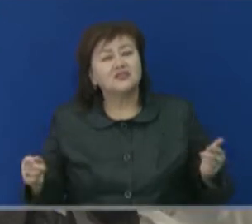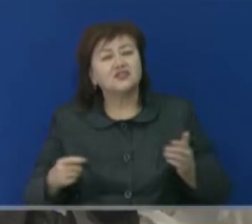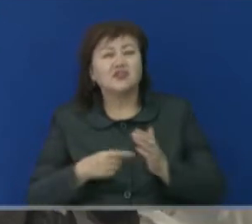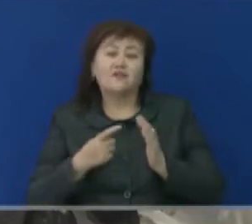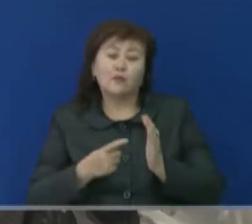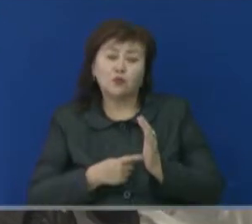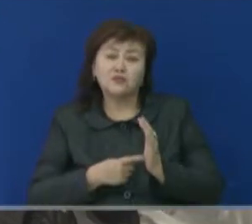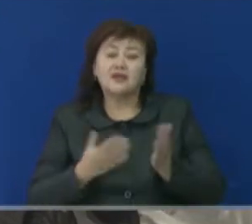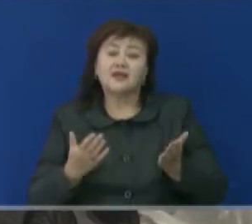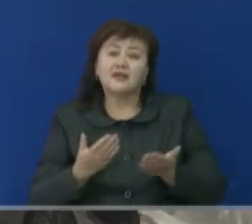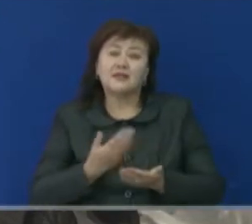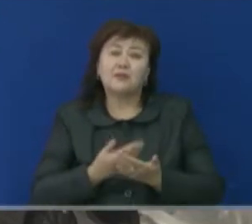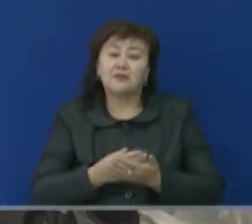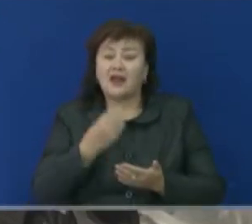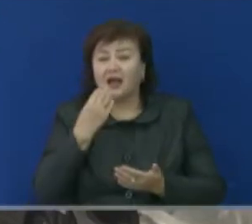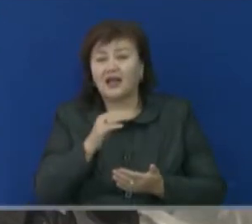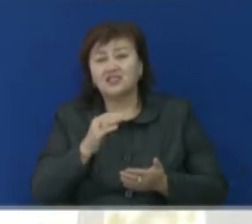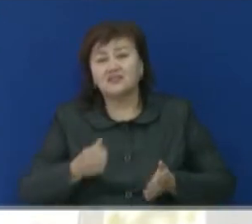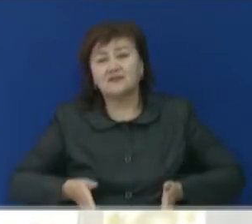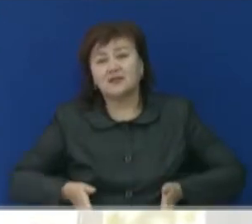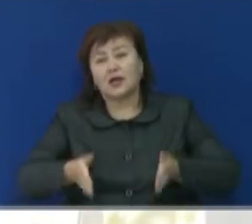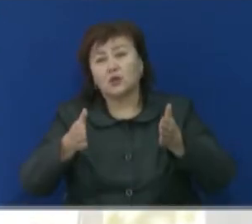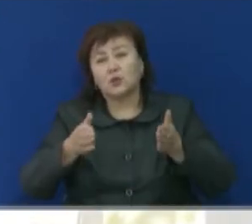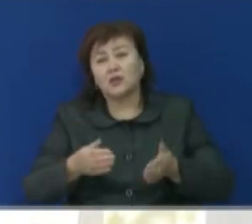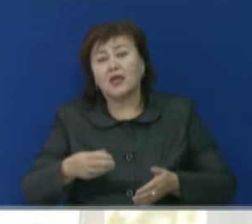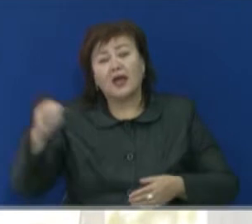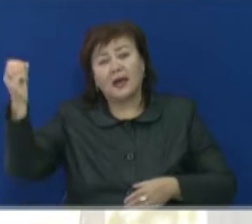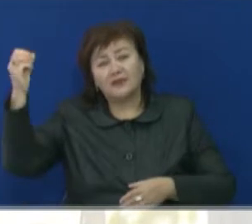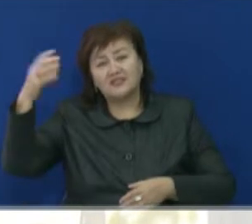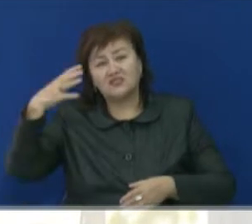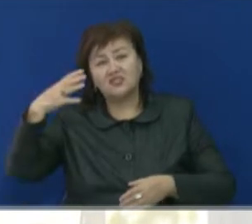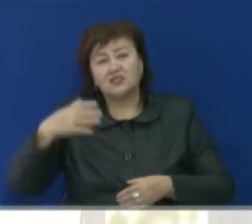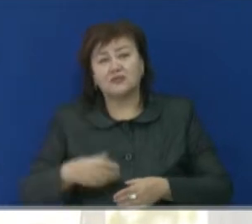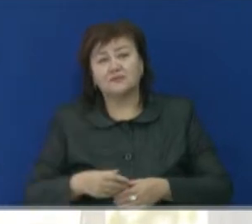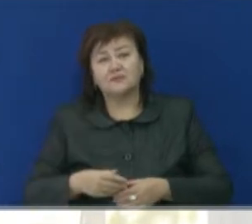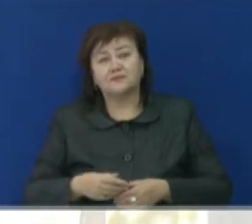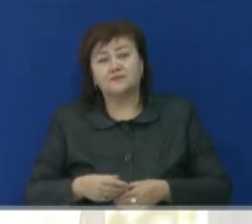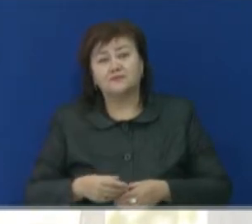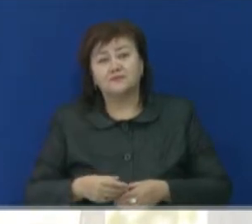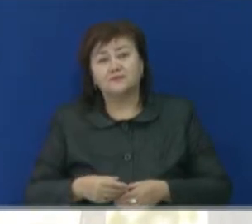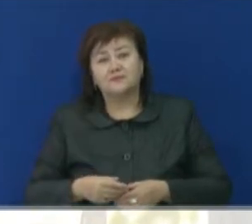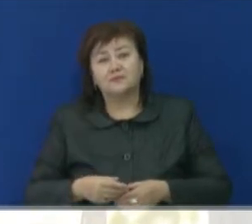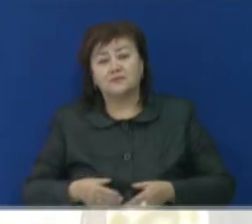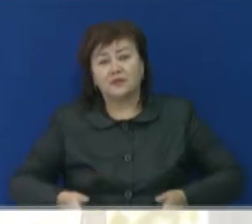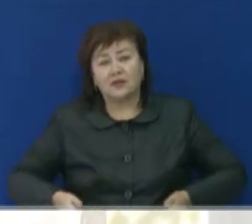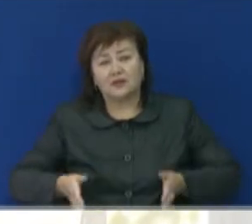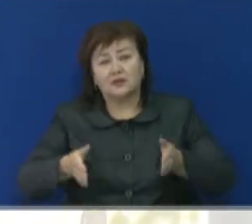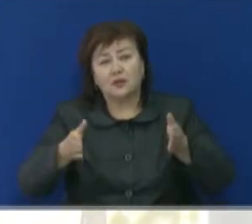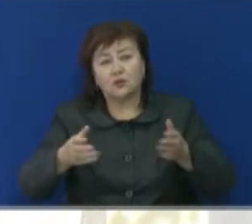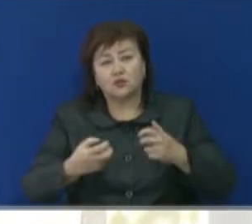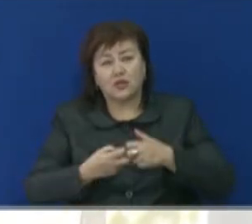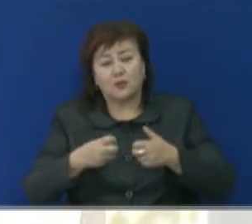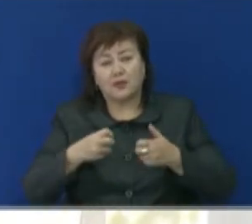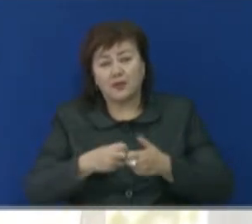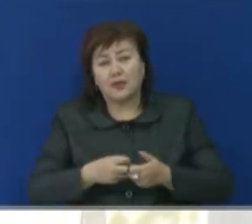жолдың сапасыздығы және көшелердегі жарық. По дорогам мы уже не хотели. Жол мәселесі бойынша біз жыл